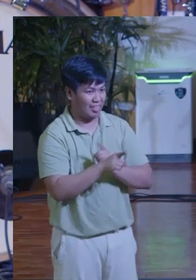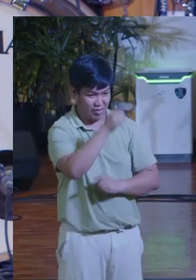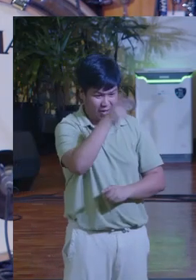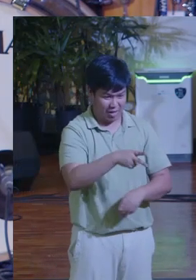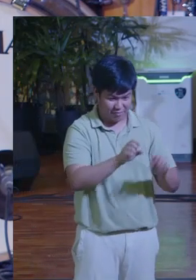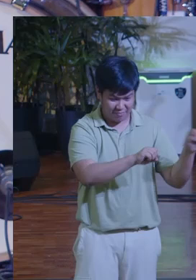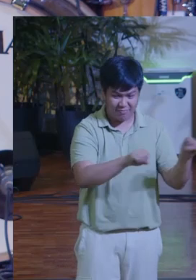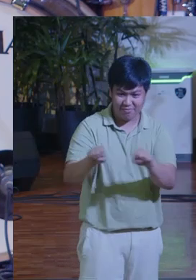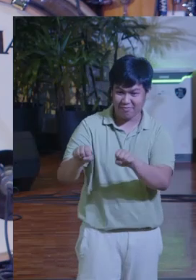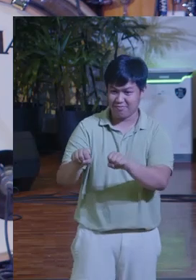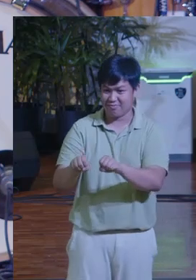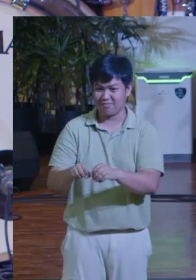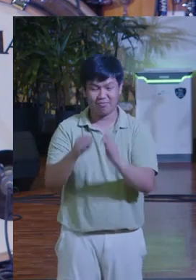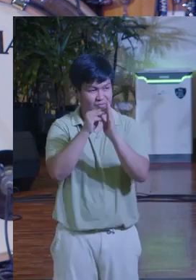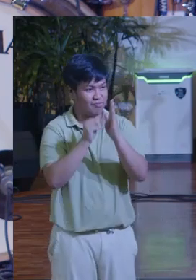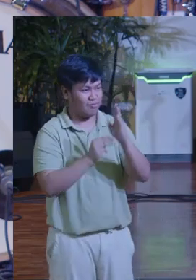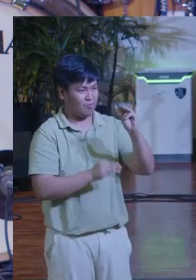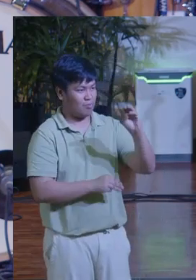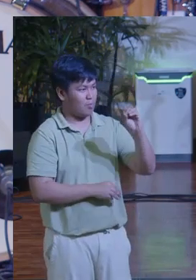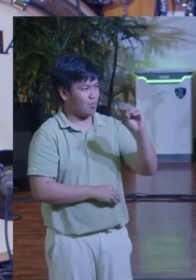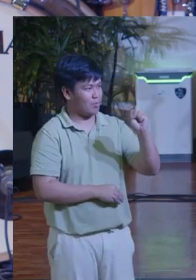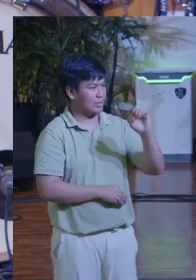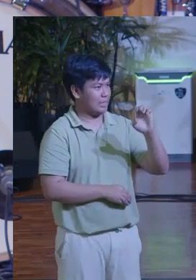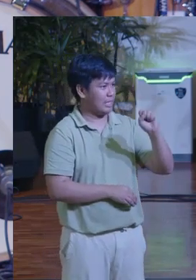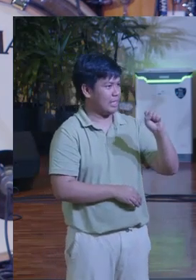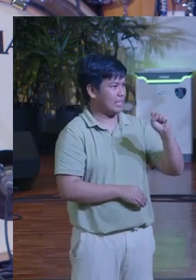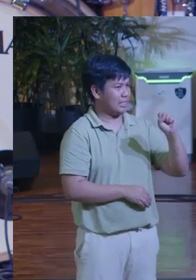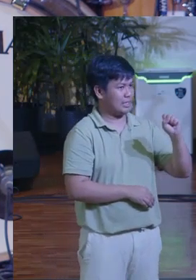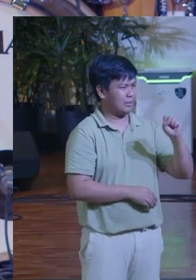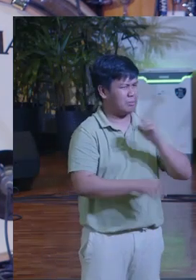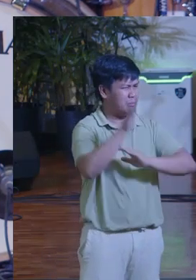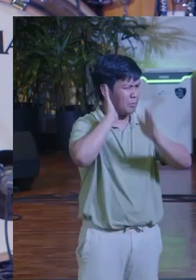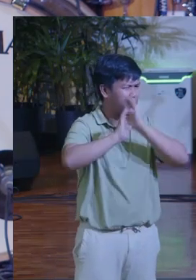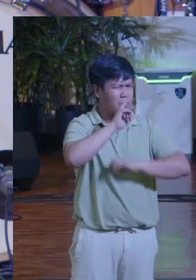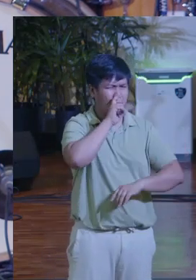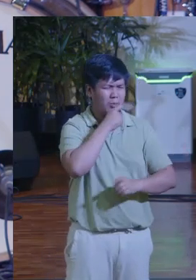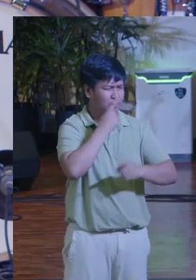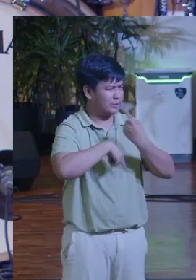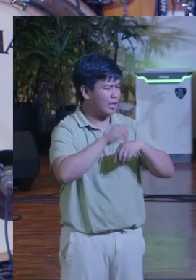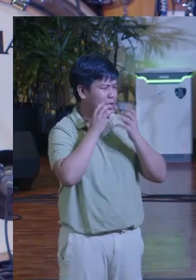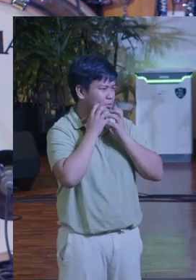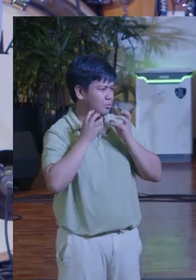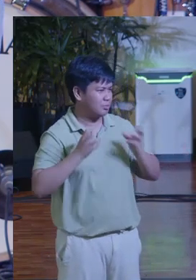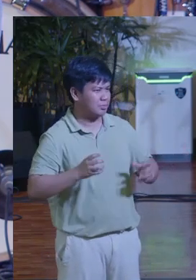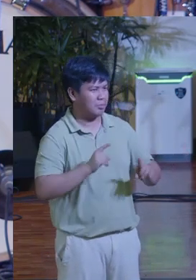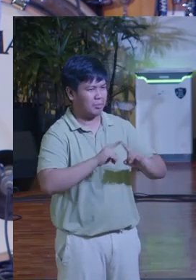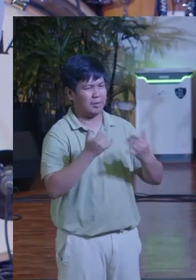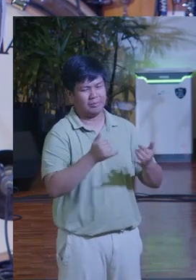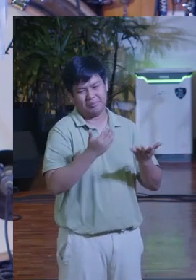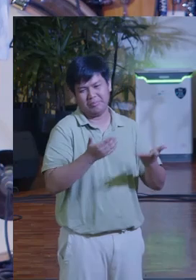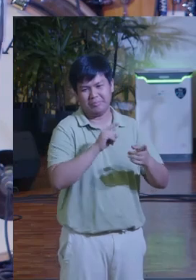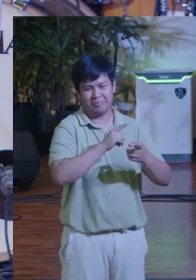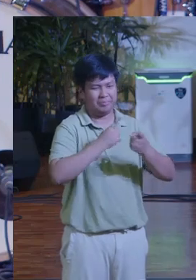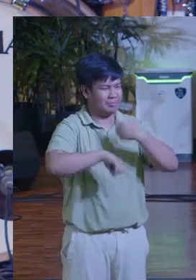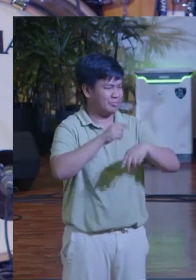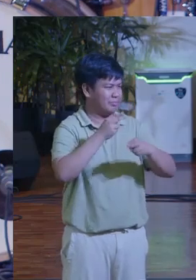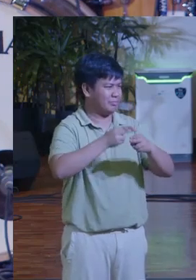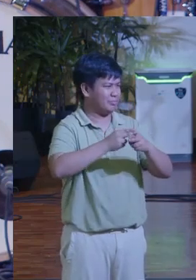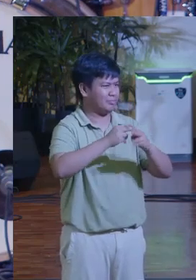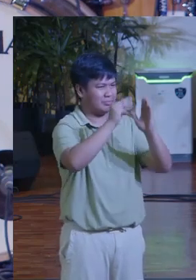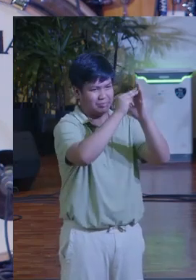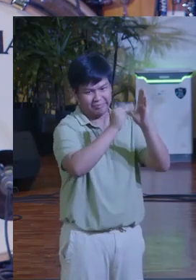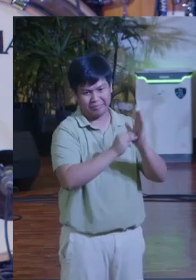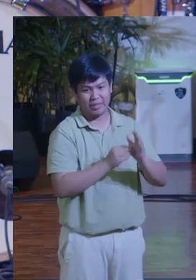main service, siya po ay nag-focus sa isa sa tatlong mga babaeng ito. Si